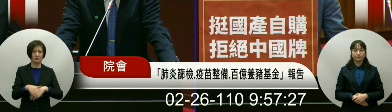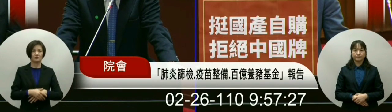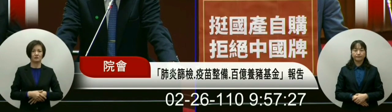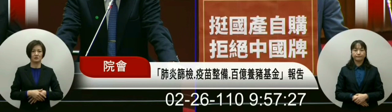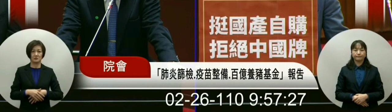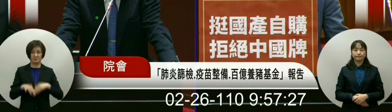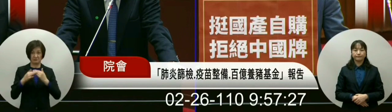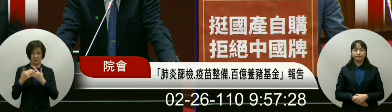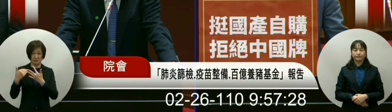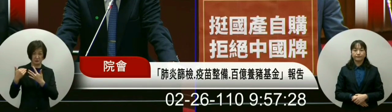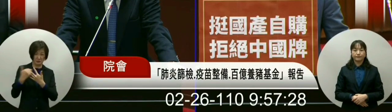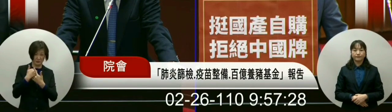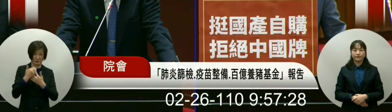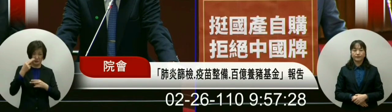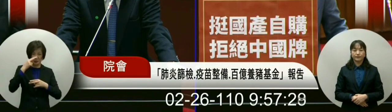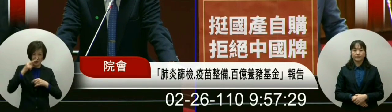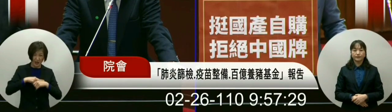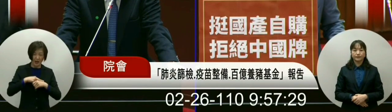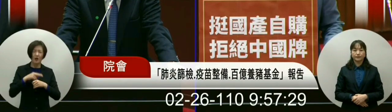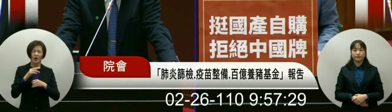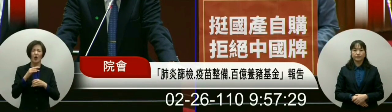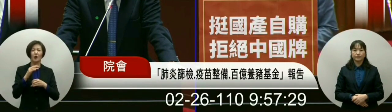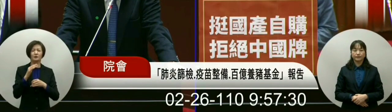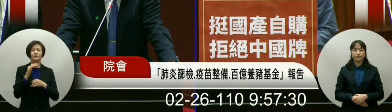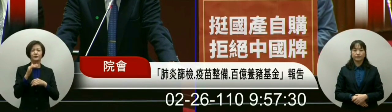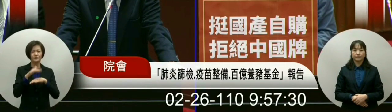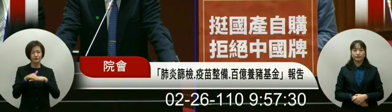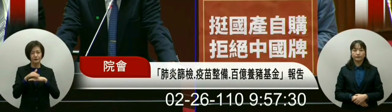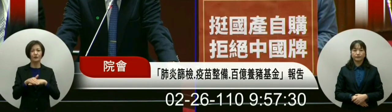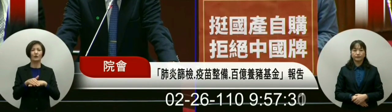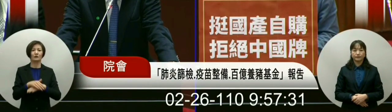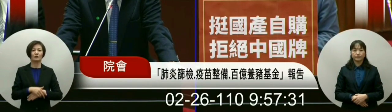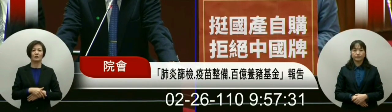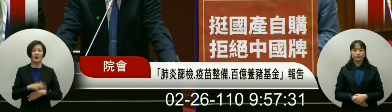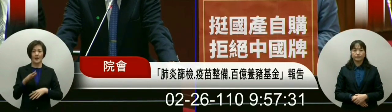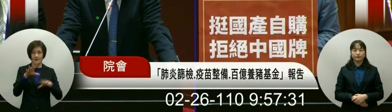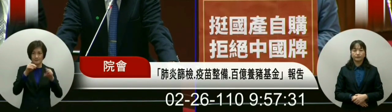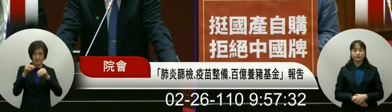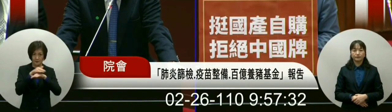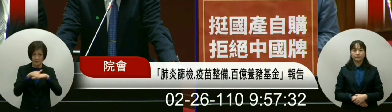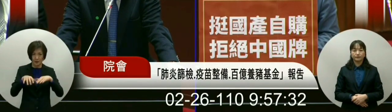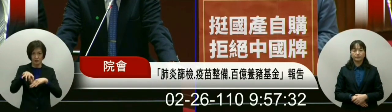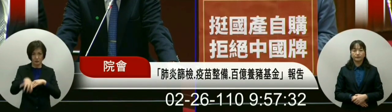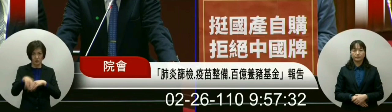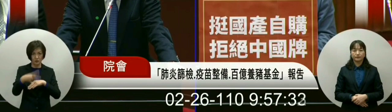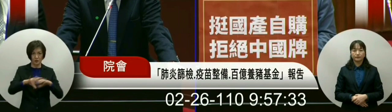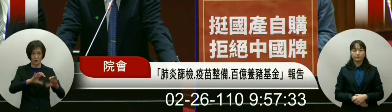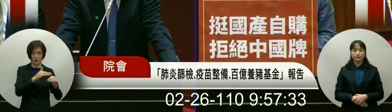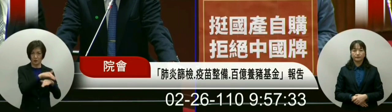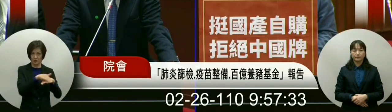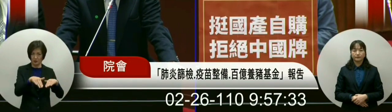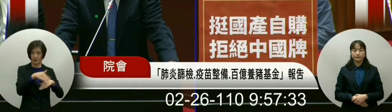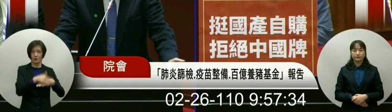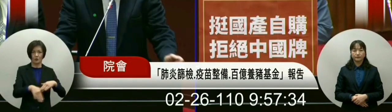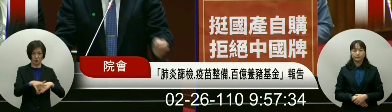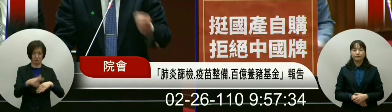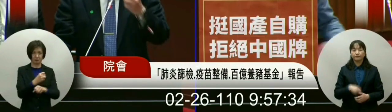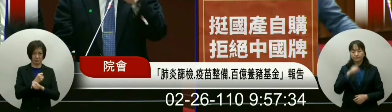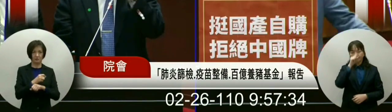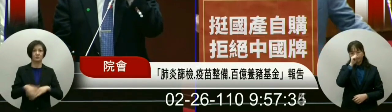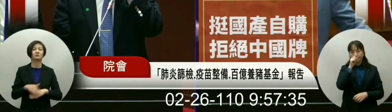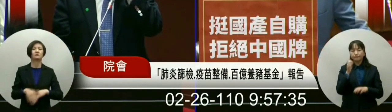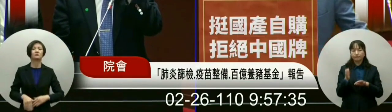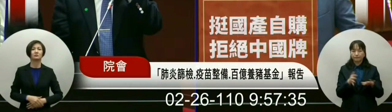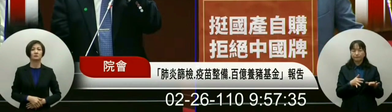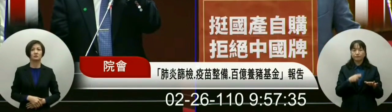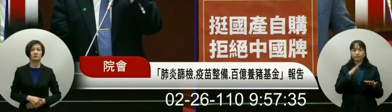的可能。那不管是我们的资讯处跟治安处，都在国发会的指导之下，我们持续的注意。 那